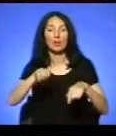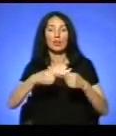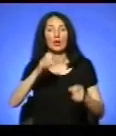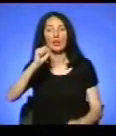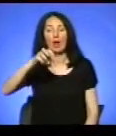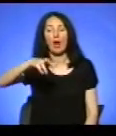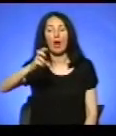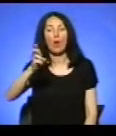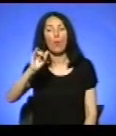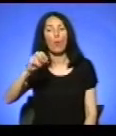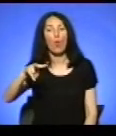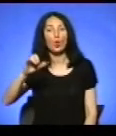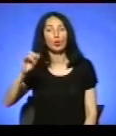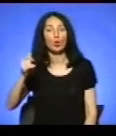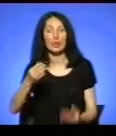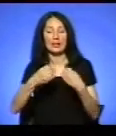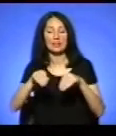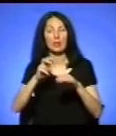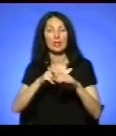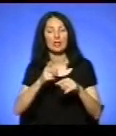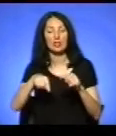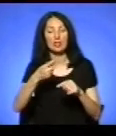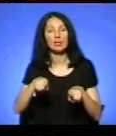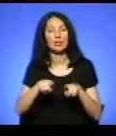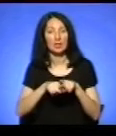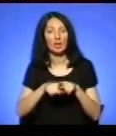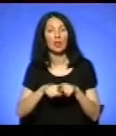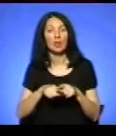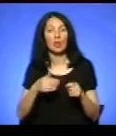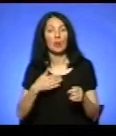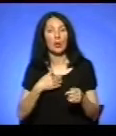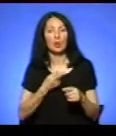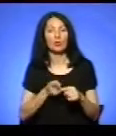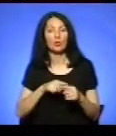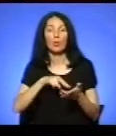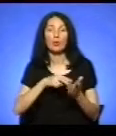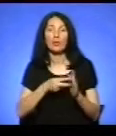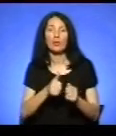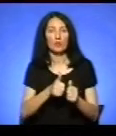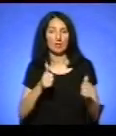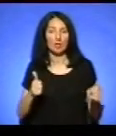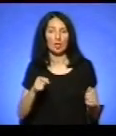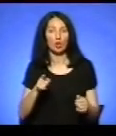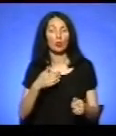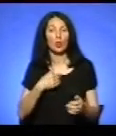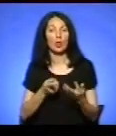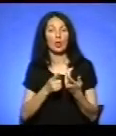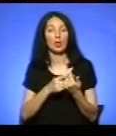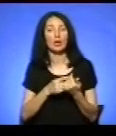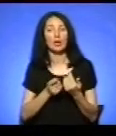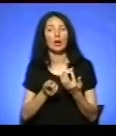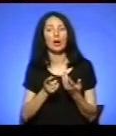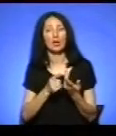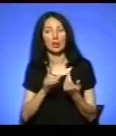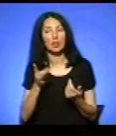лікарі. І от через такі речі ми десь, от, скажімо так, в тому плані ми відстали. Тому декілька разів, наприклад, заклад подає на